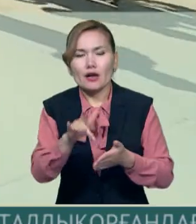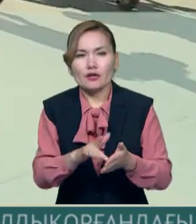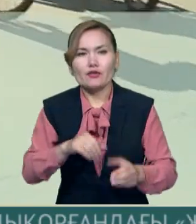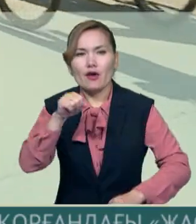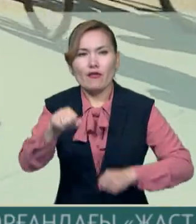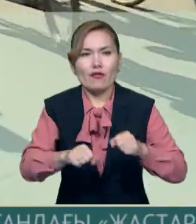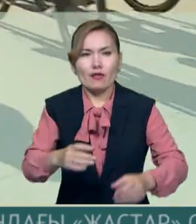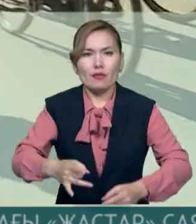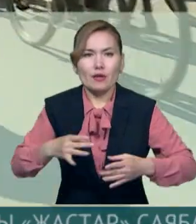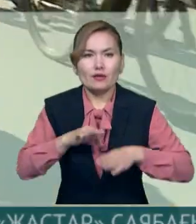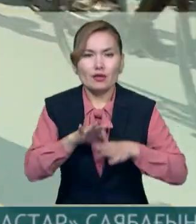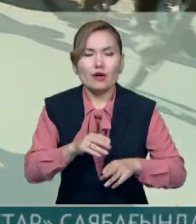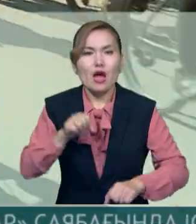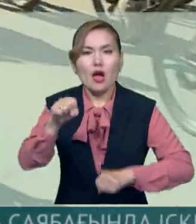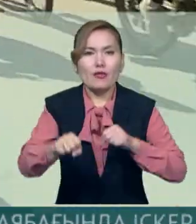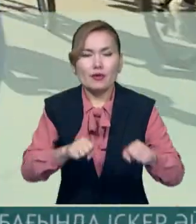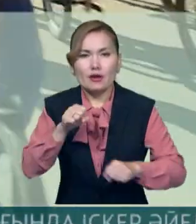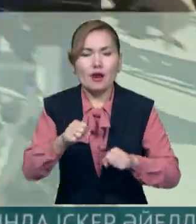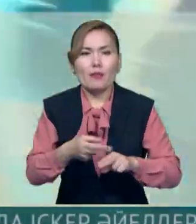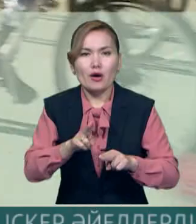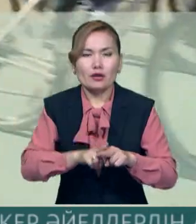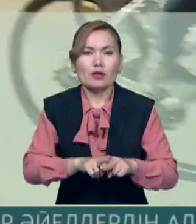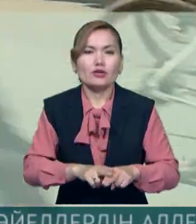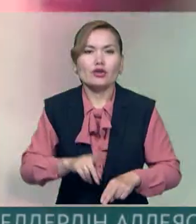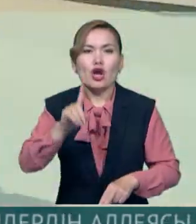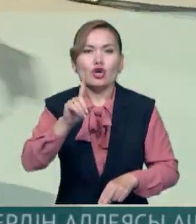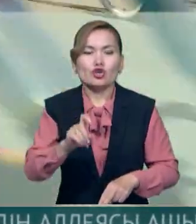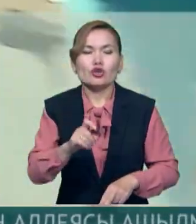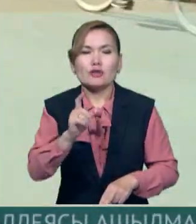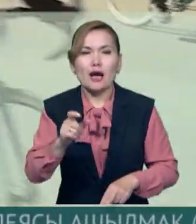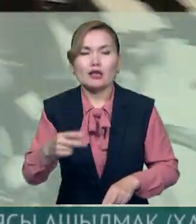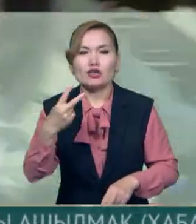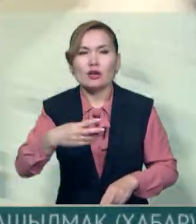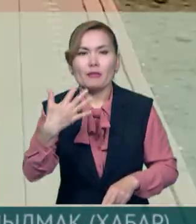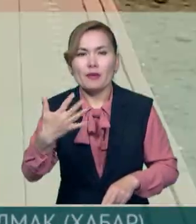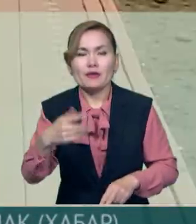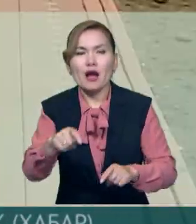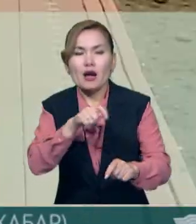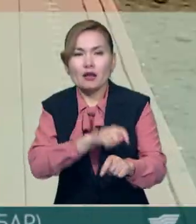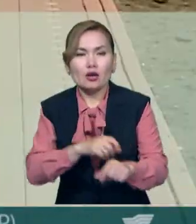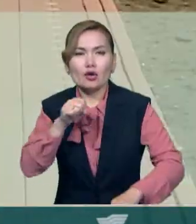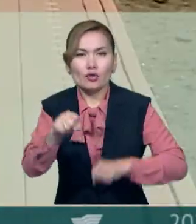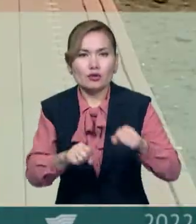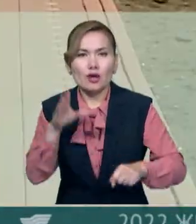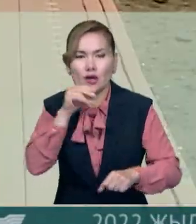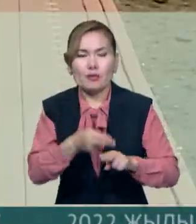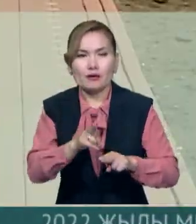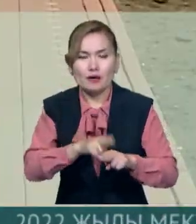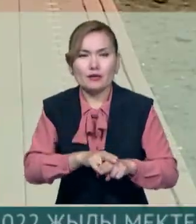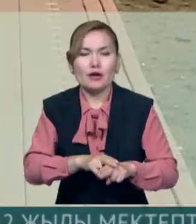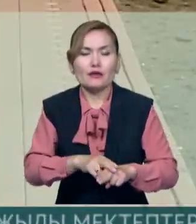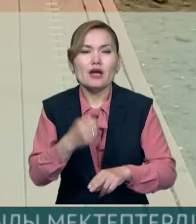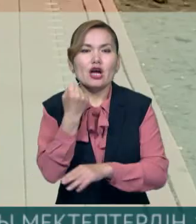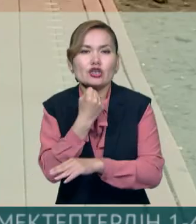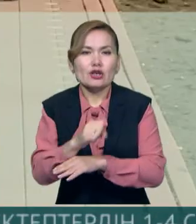велошеру ұйымдастырылды. Велосипедке отырған 100-ге тарта адам 25 шақырым қашықтықты жүріп өтті. Жол бойында олар Жеңіс